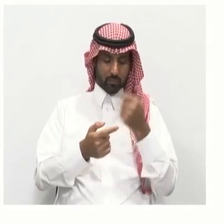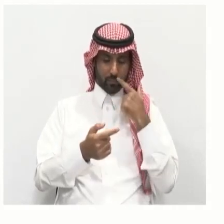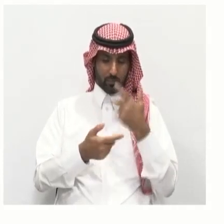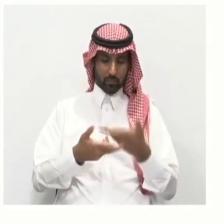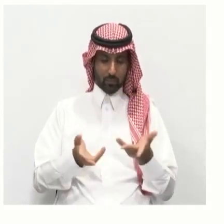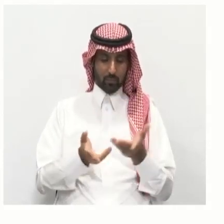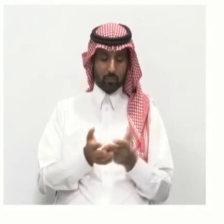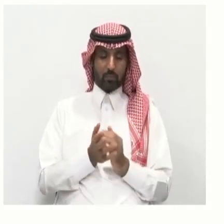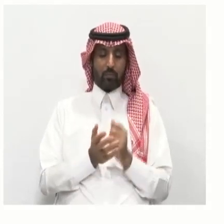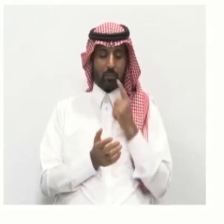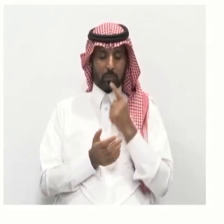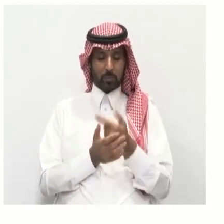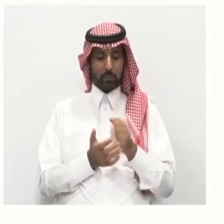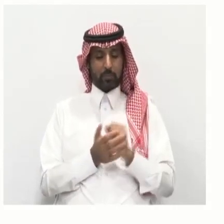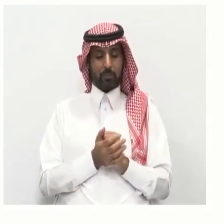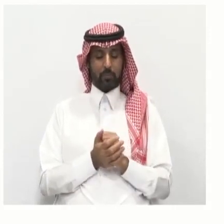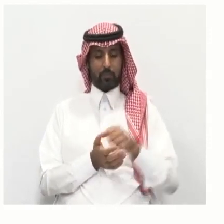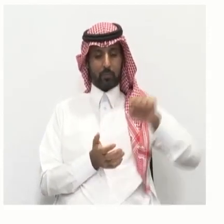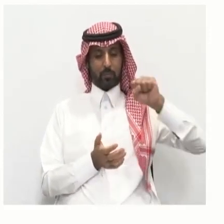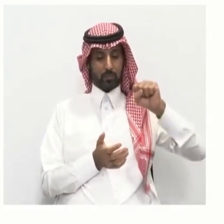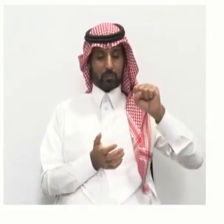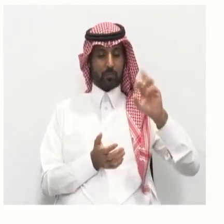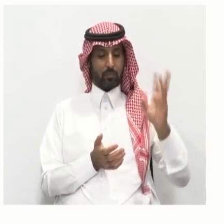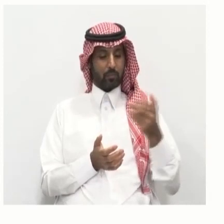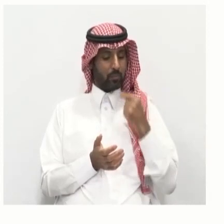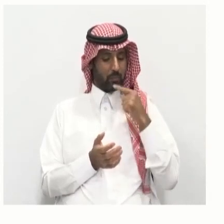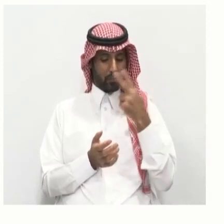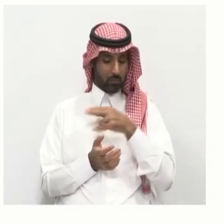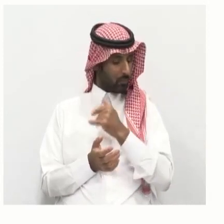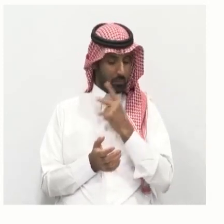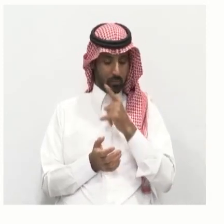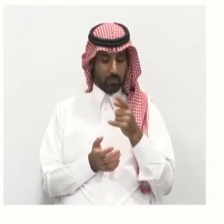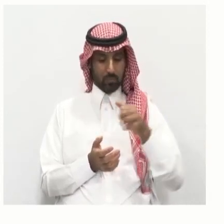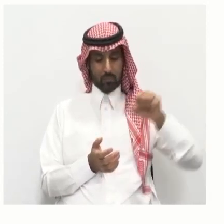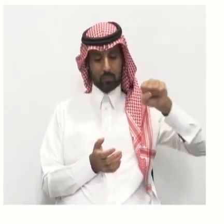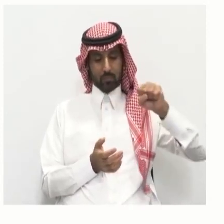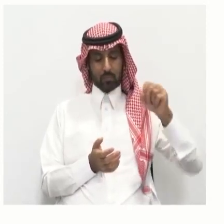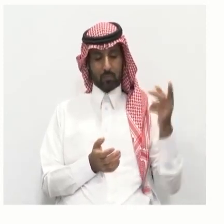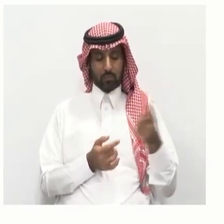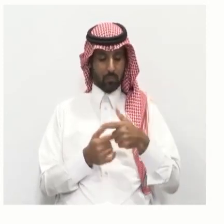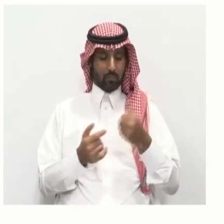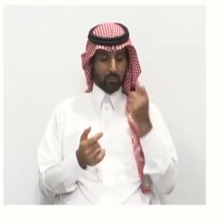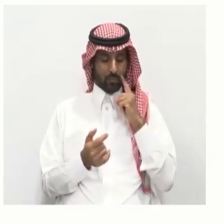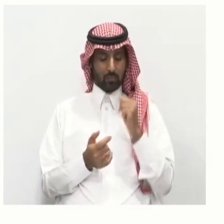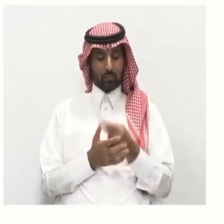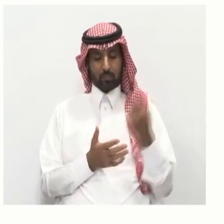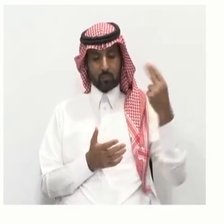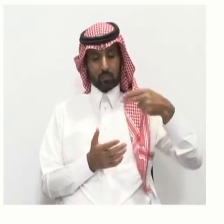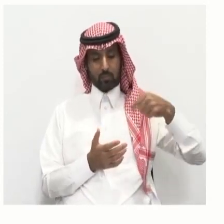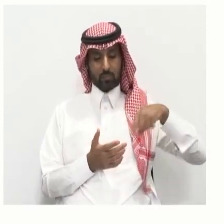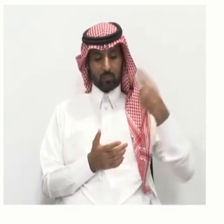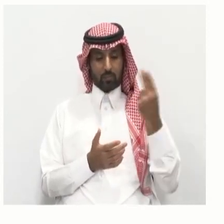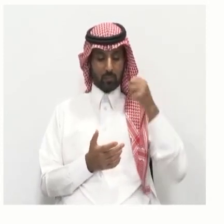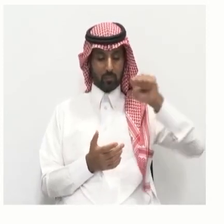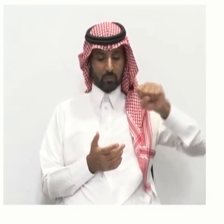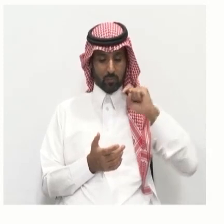وهنا الكبريت ما استثنينا لانه ليس ايون متفرج نتج عندي ايش غاز كبريتيد